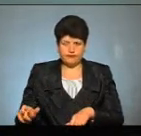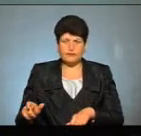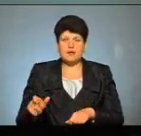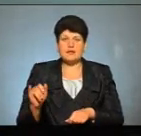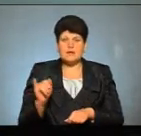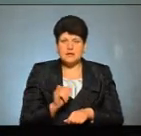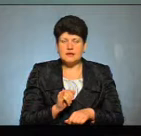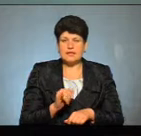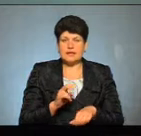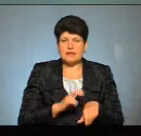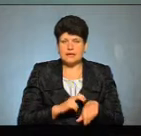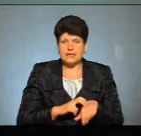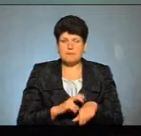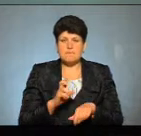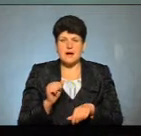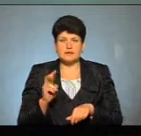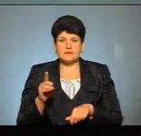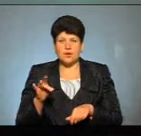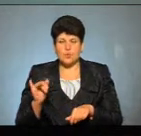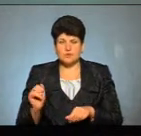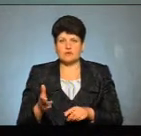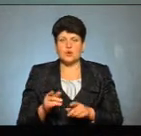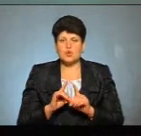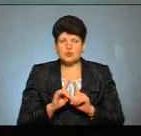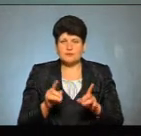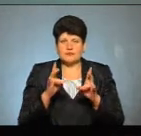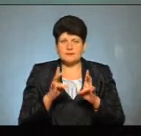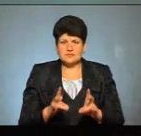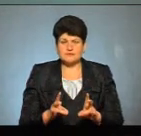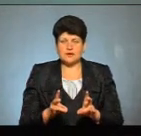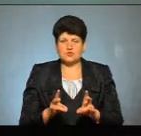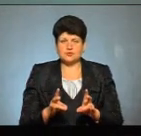вірусологів та лікарів-бактеріологів лабораторії особливо